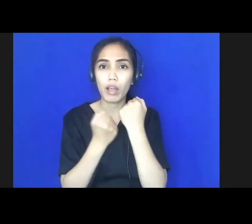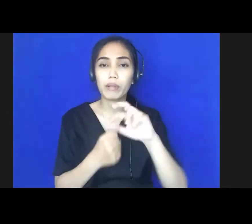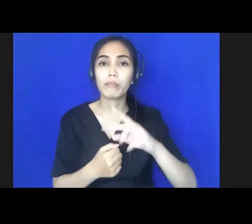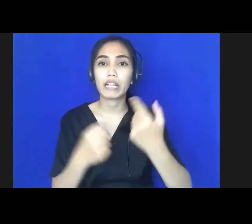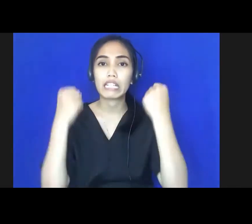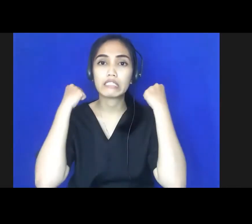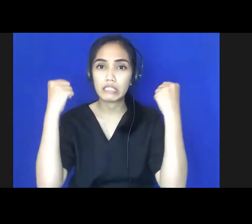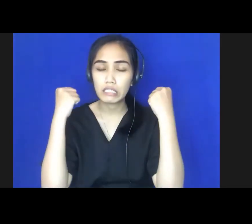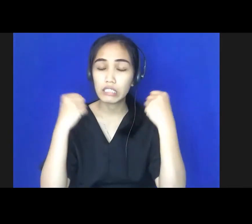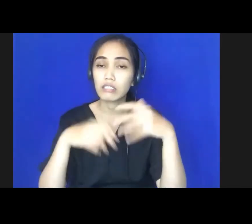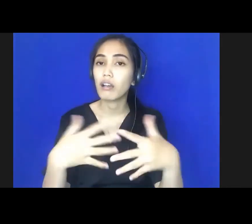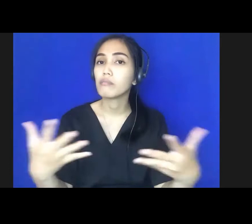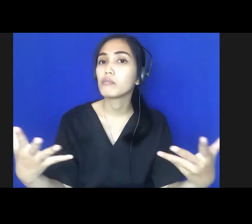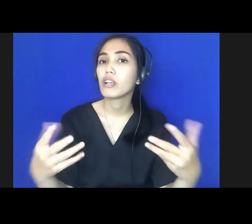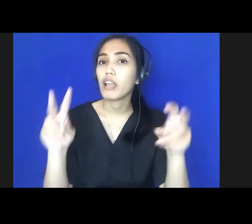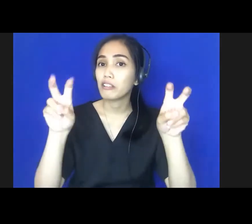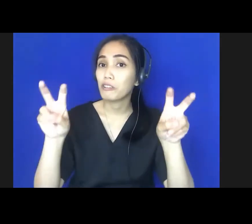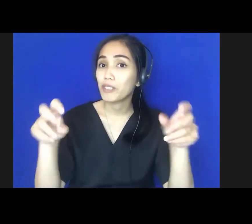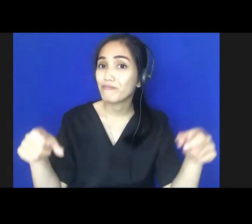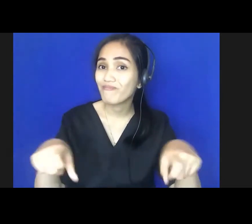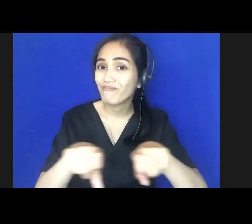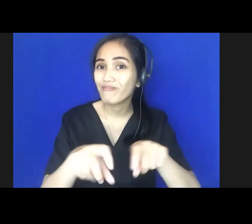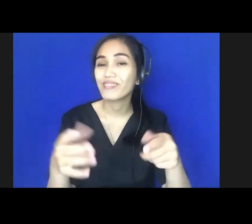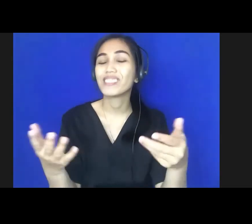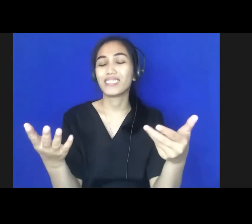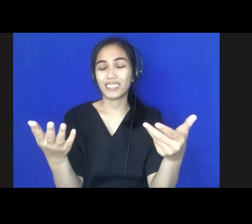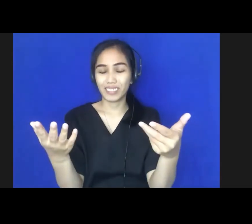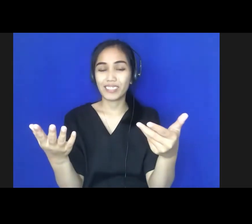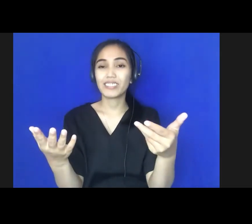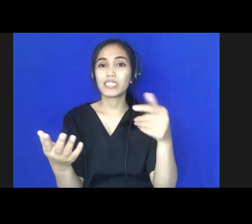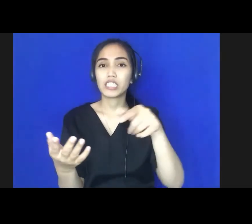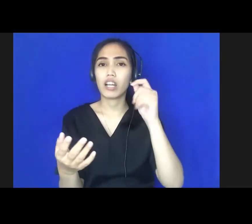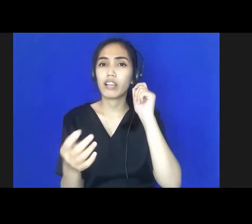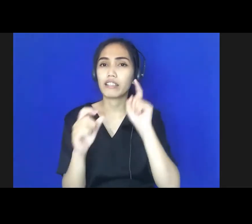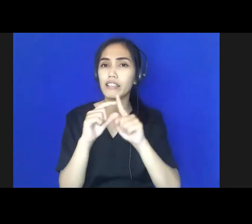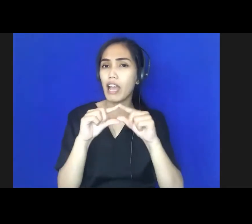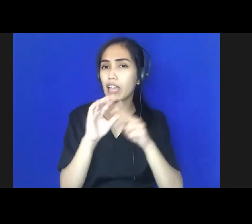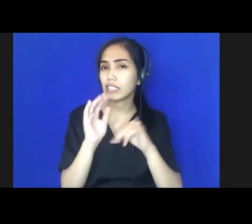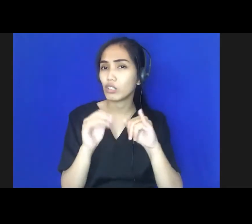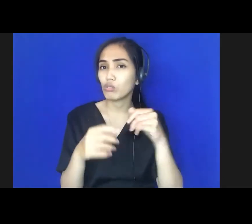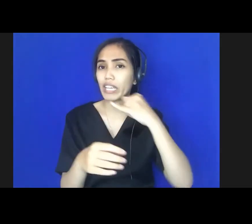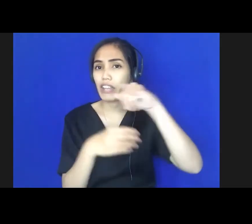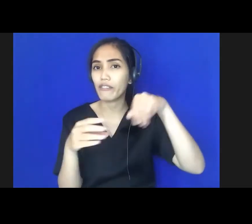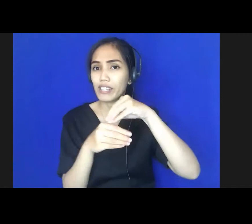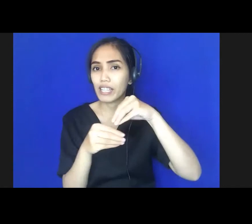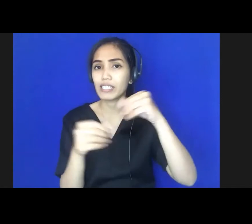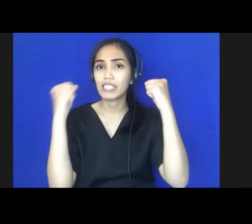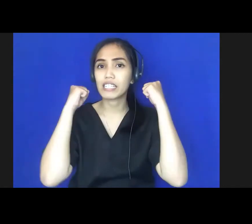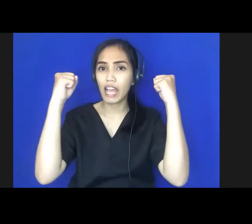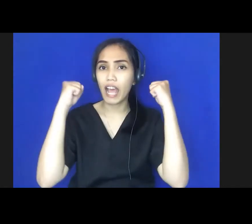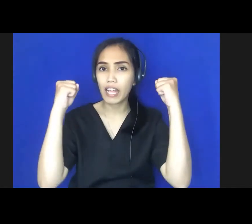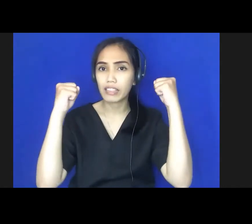ini. Nah, sebagaimana topik kita hari ini, Bu Dani, bahwa gizi sebagai investasi kesehatan generasi masa